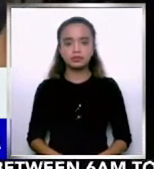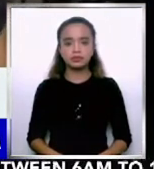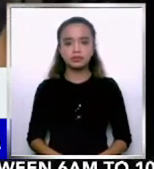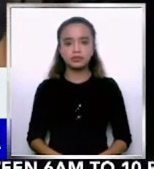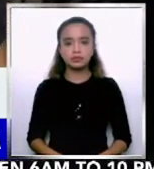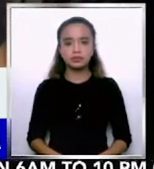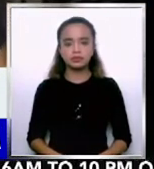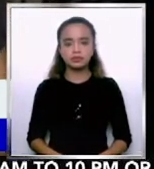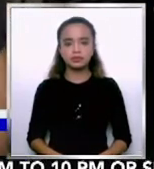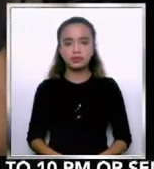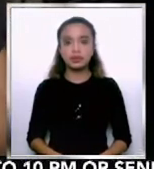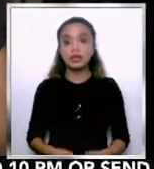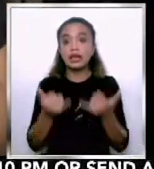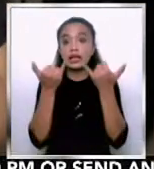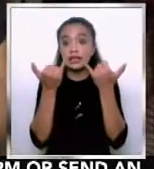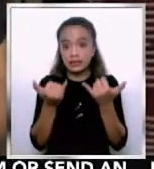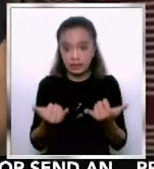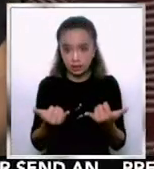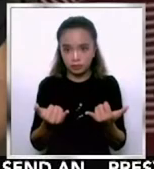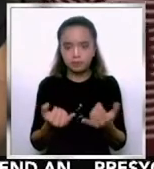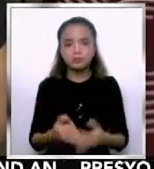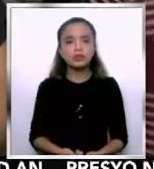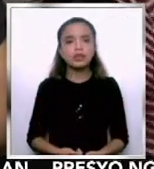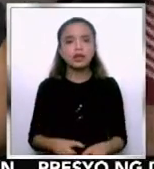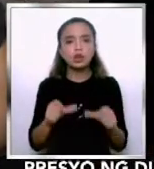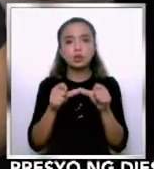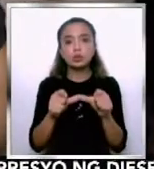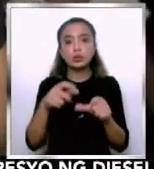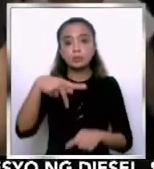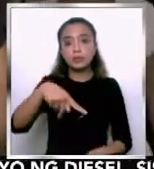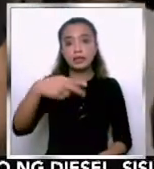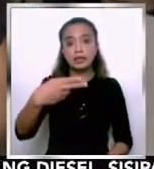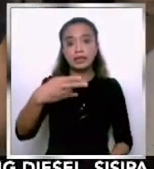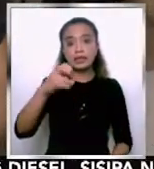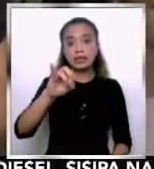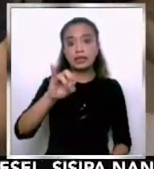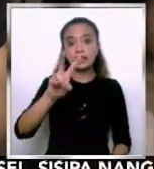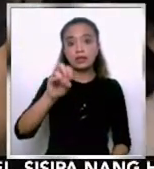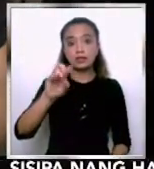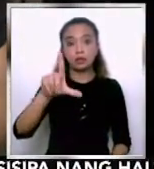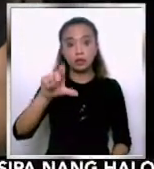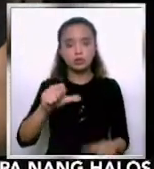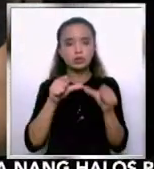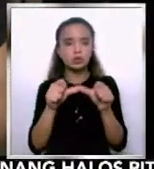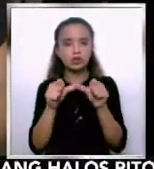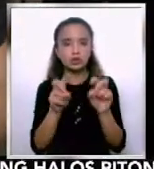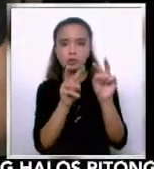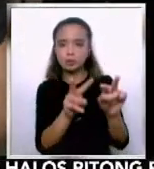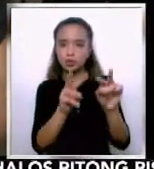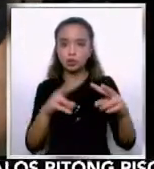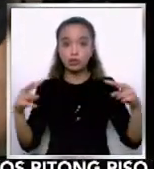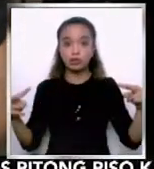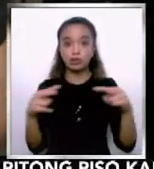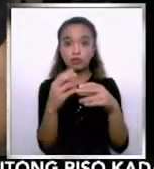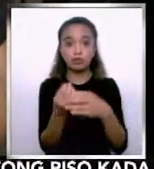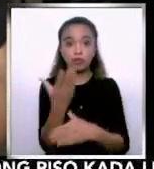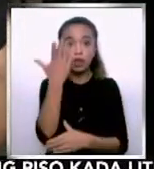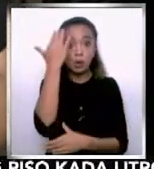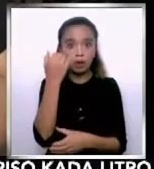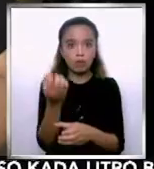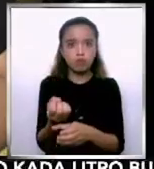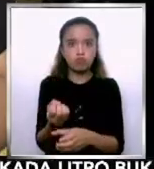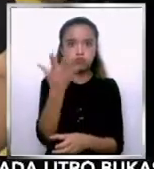Mike, sa ngayon nga nagpapatuloy ang monitoring ng PIMBOG sa sitwasyon ng Bulkang Bulusan matapos ang nangyaring phreatic eruption